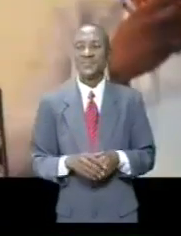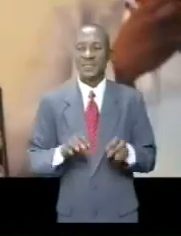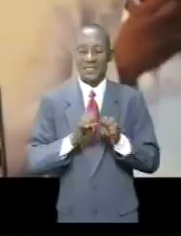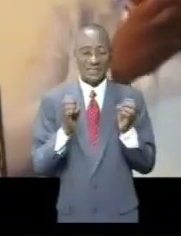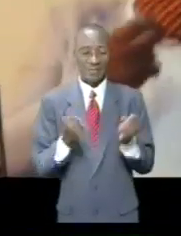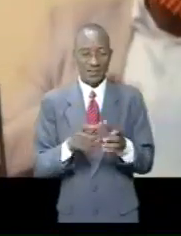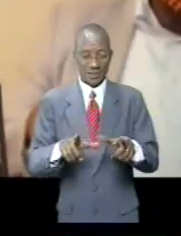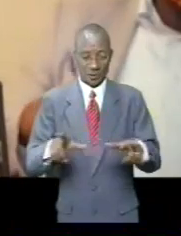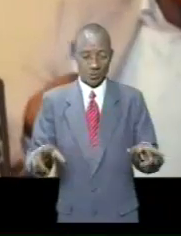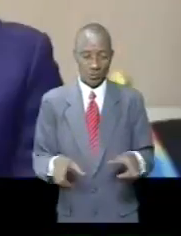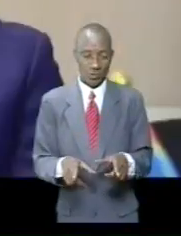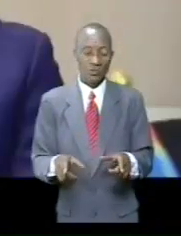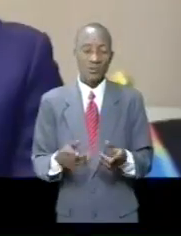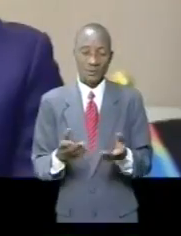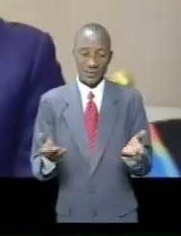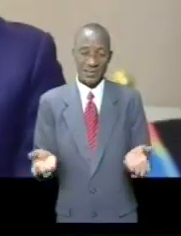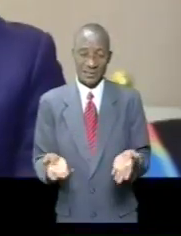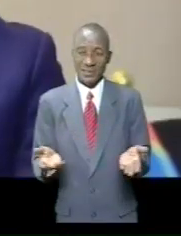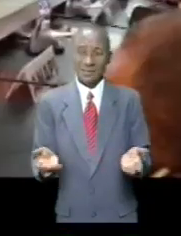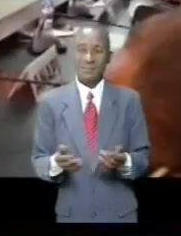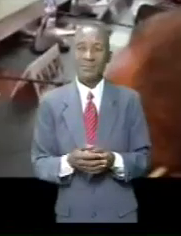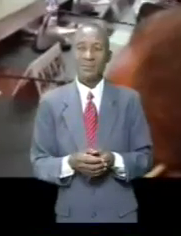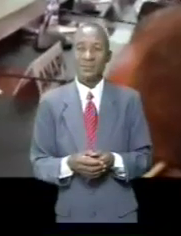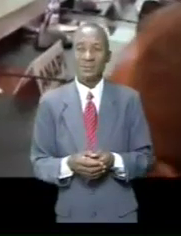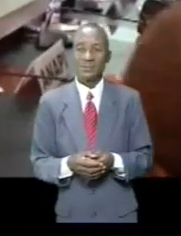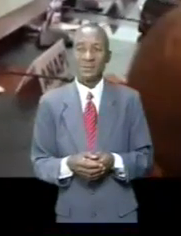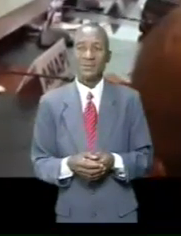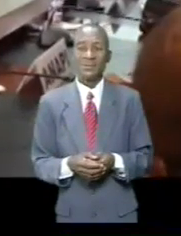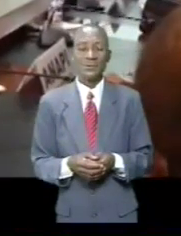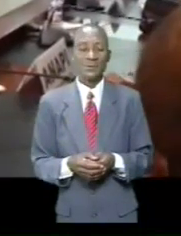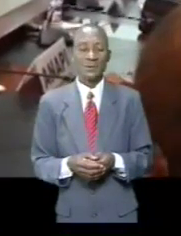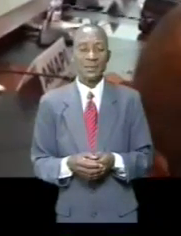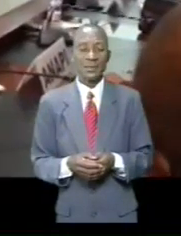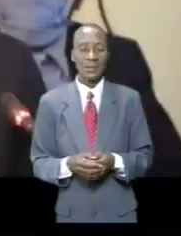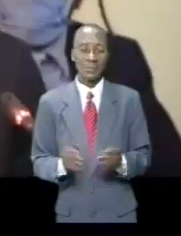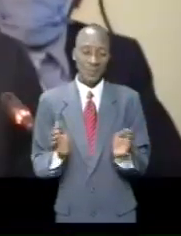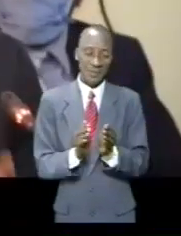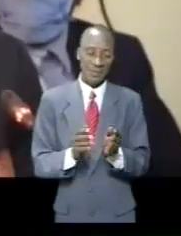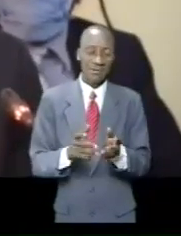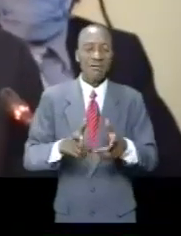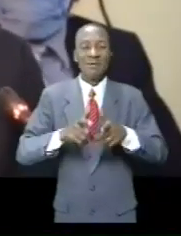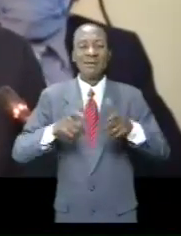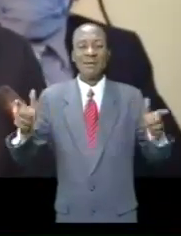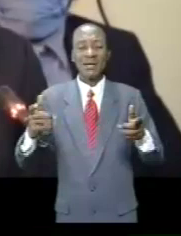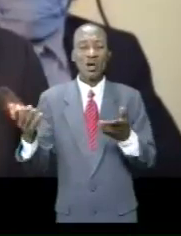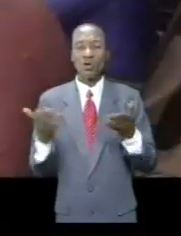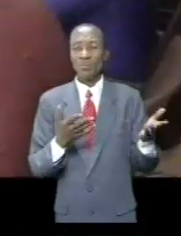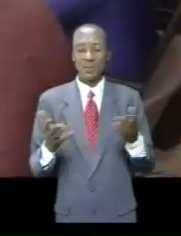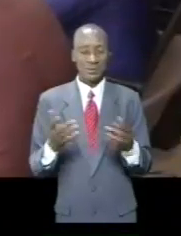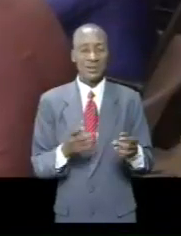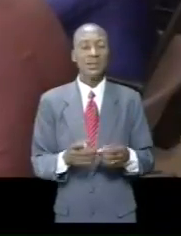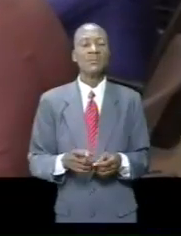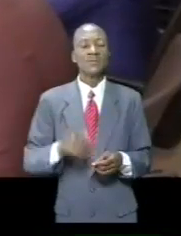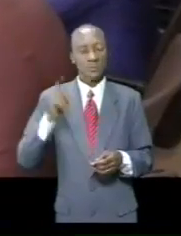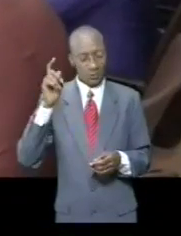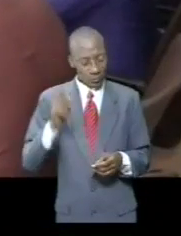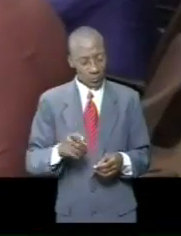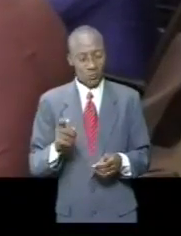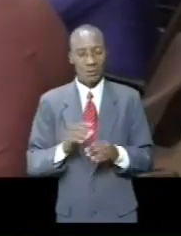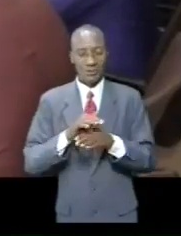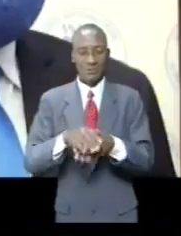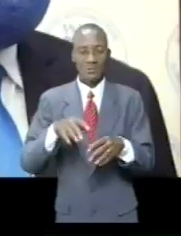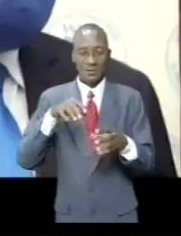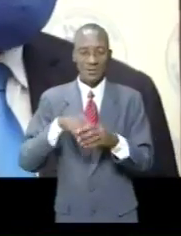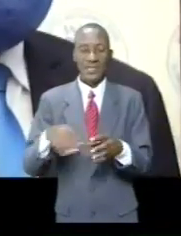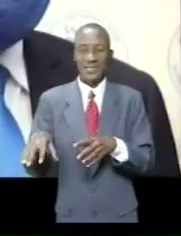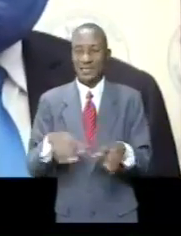des secteurs des négoces, les start-up, petits et grands commerçants sont tous concernés par les activités communes qui seront